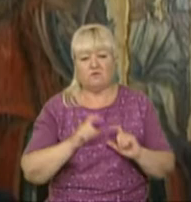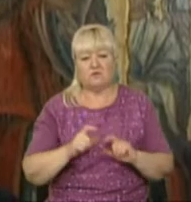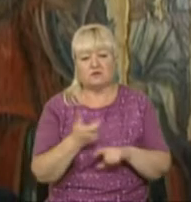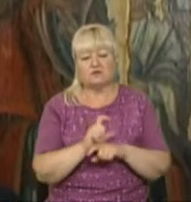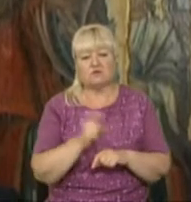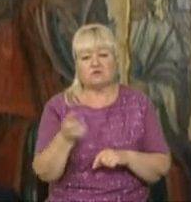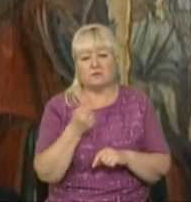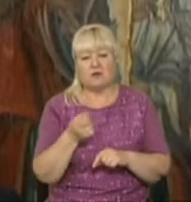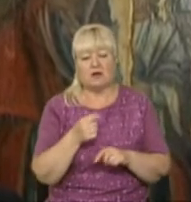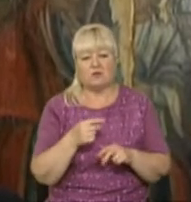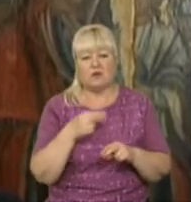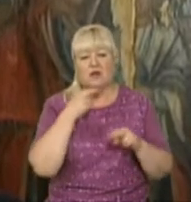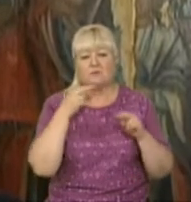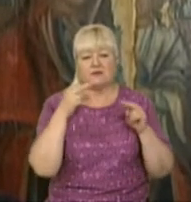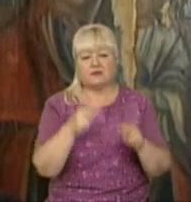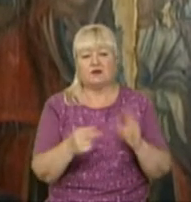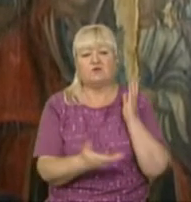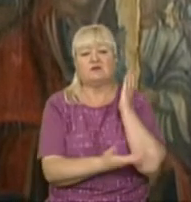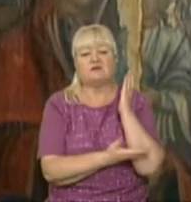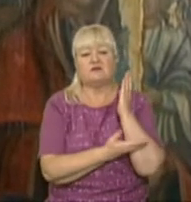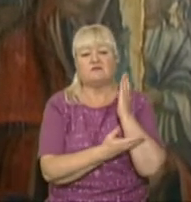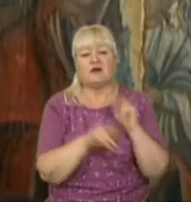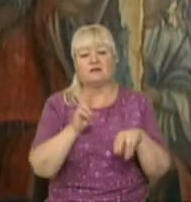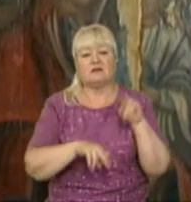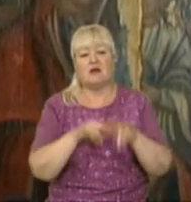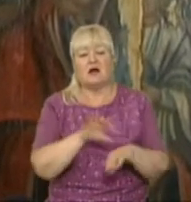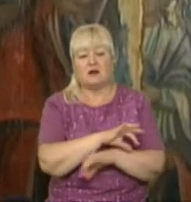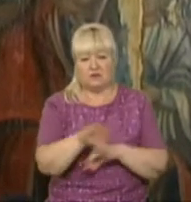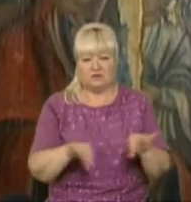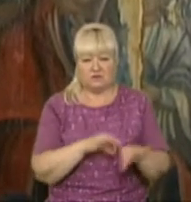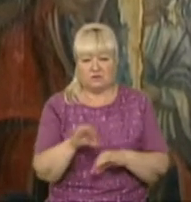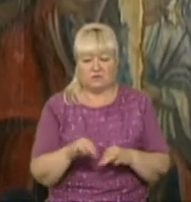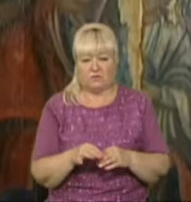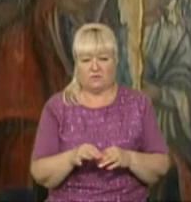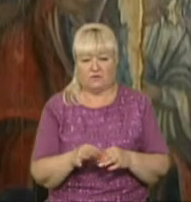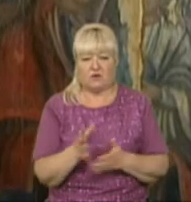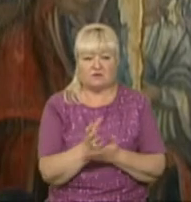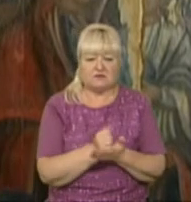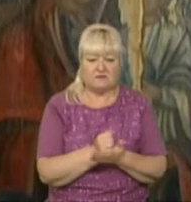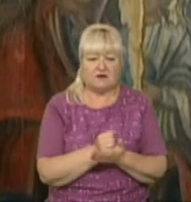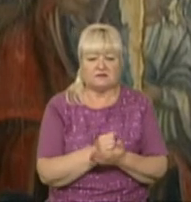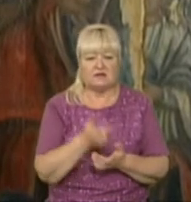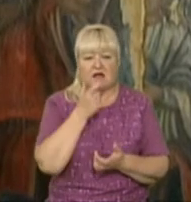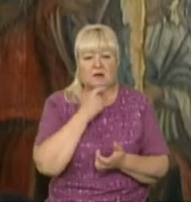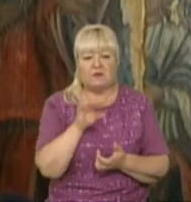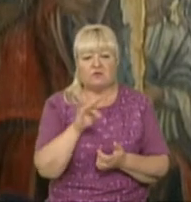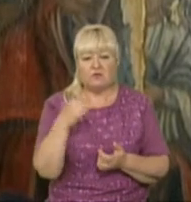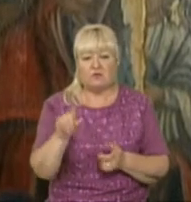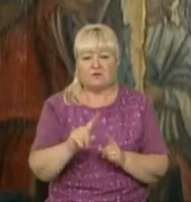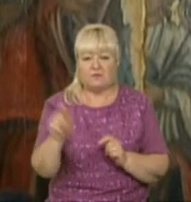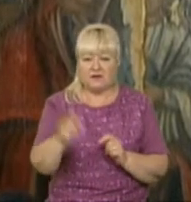мало приділяють увагу дерев'яній архітектурі, консервації. Пан Юрій, який до нас приїхав